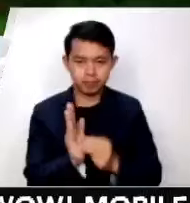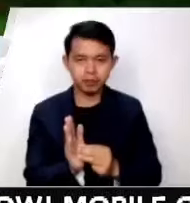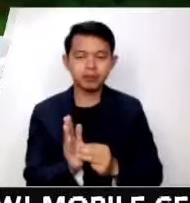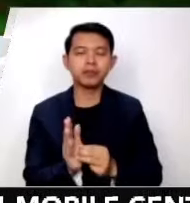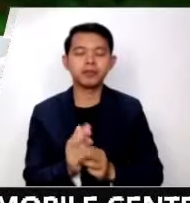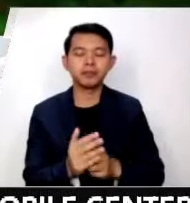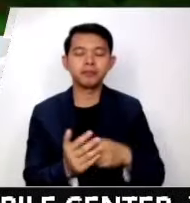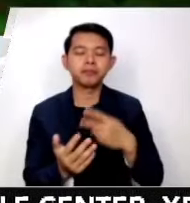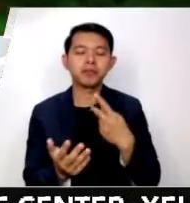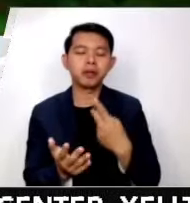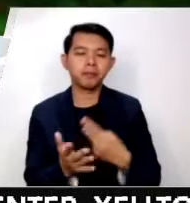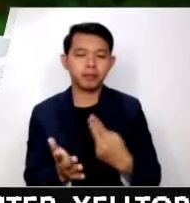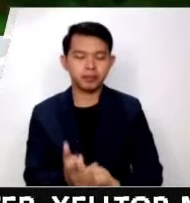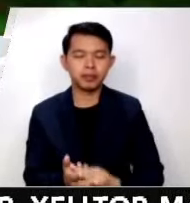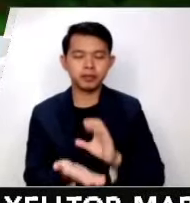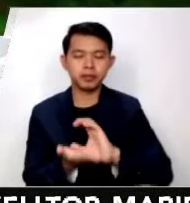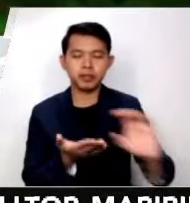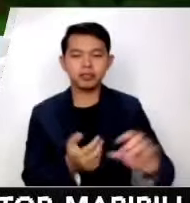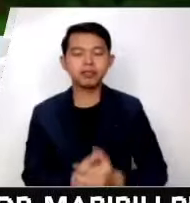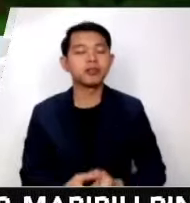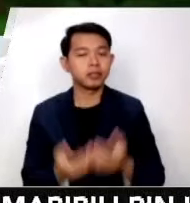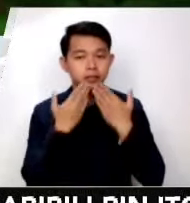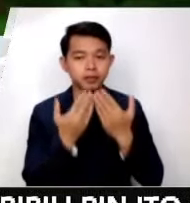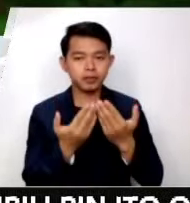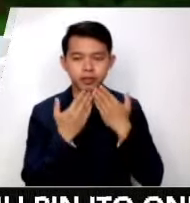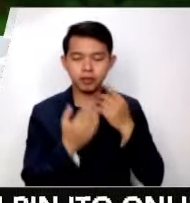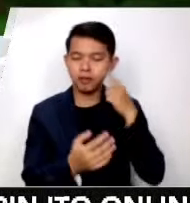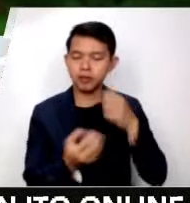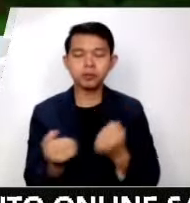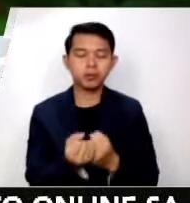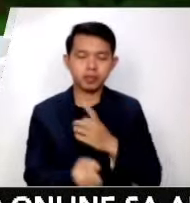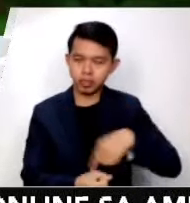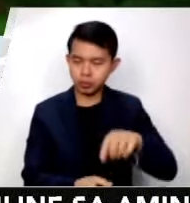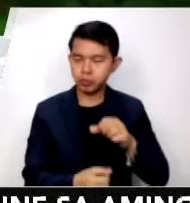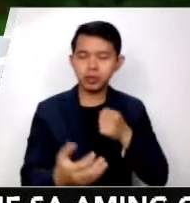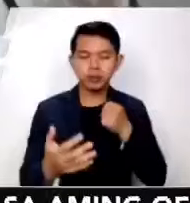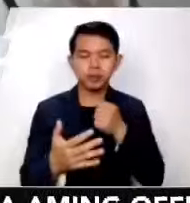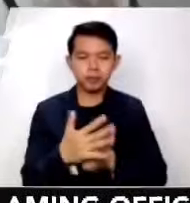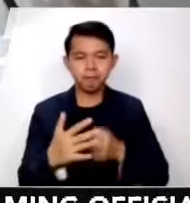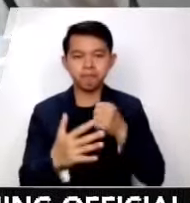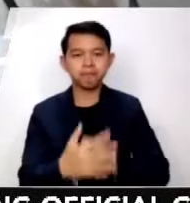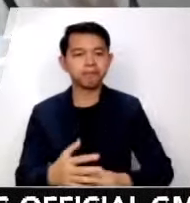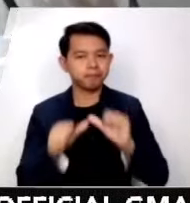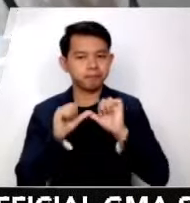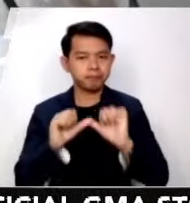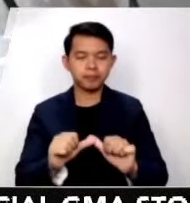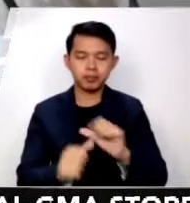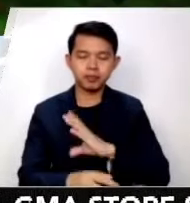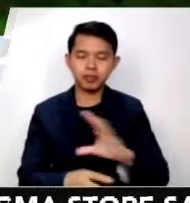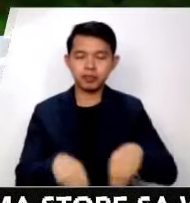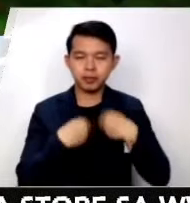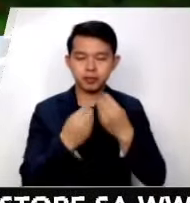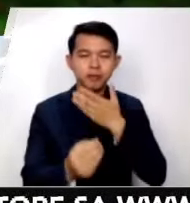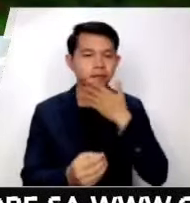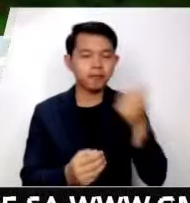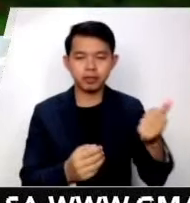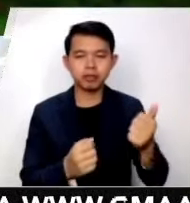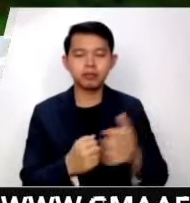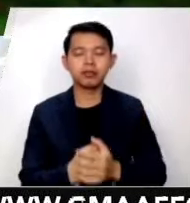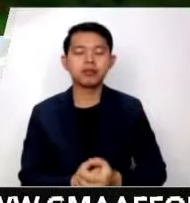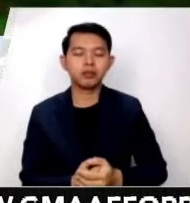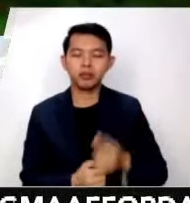pinaglaban po natin, binigay po natin yung best natin sa lahat po. Dugot pawis yung inalay natin. Mas galingan pa natin